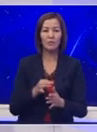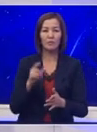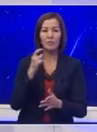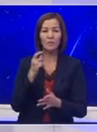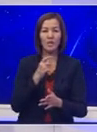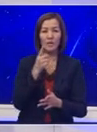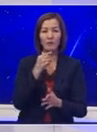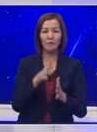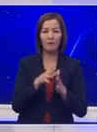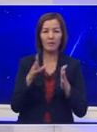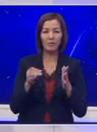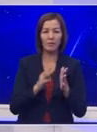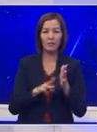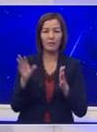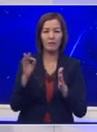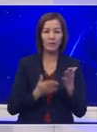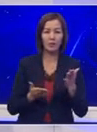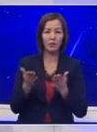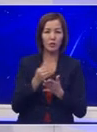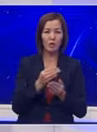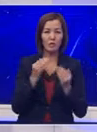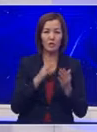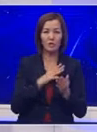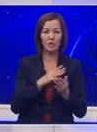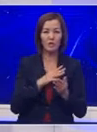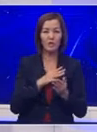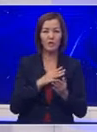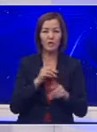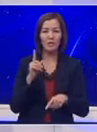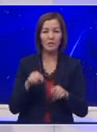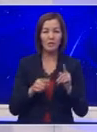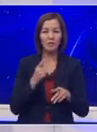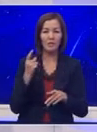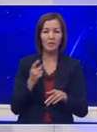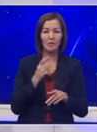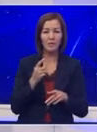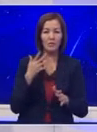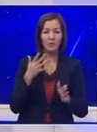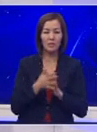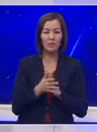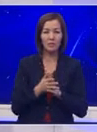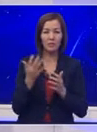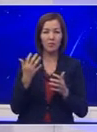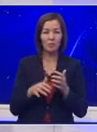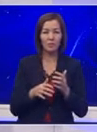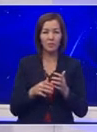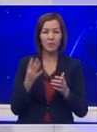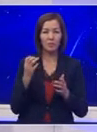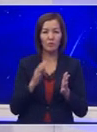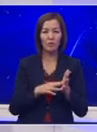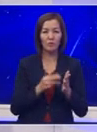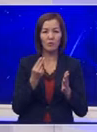Жетісу облысында қант қызылшасының 80% жиналды. Бүгінде кей шаруашылықтардың өнім шығымдылығы орташа